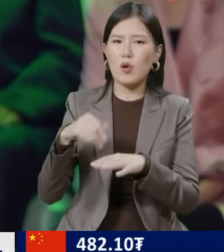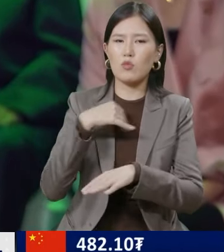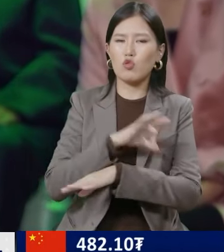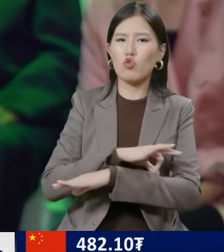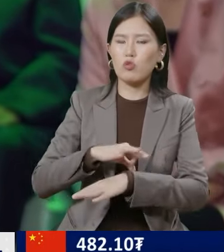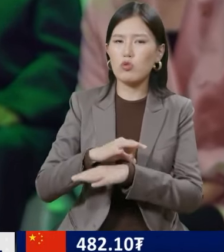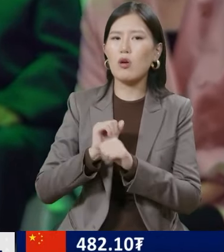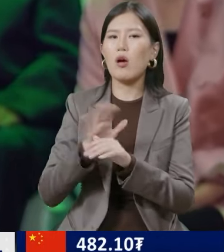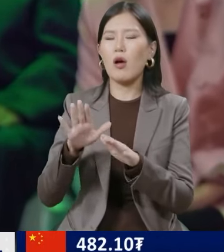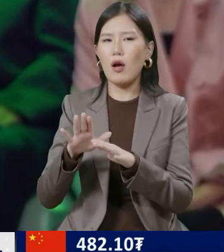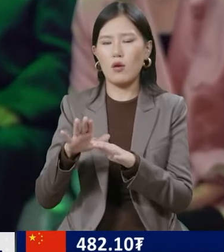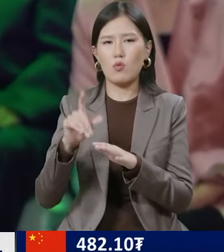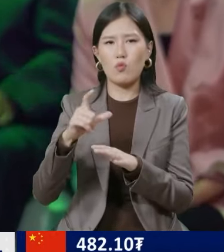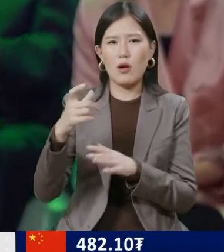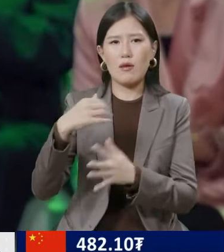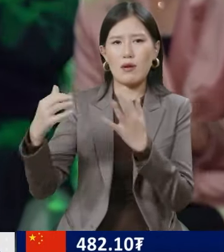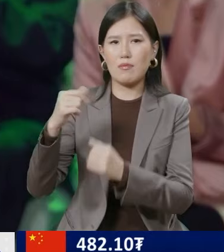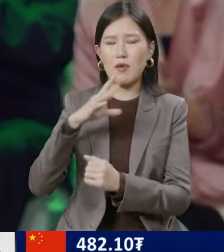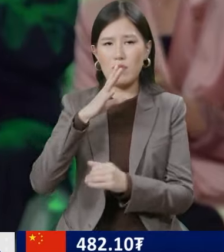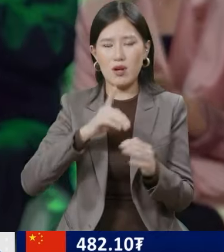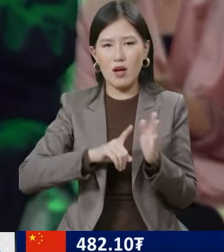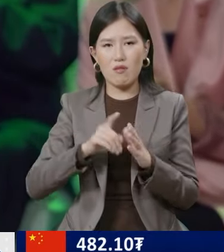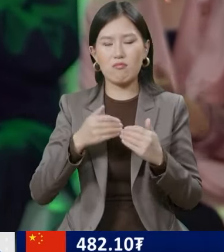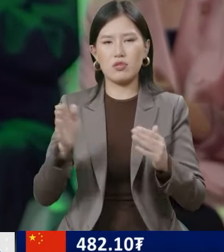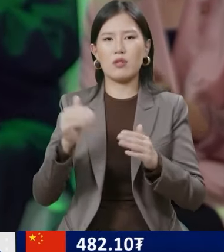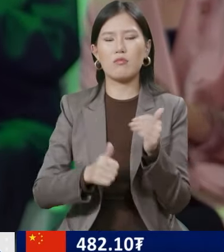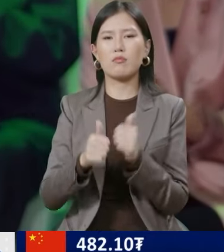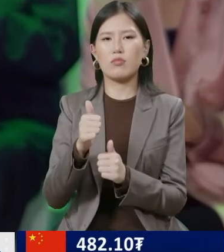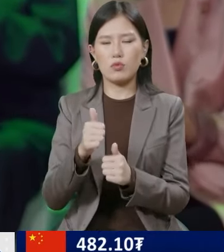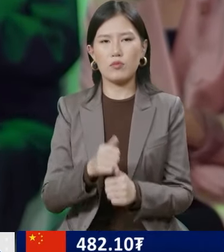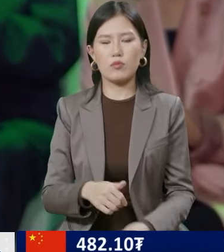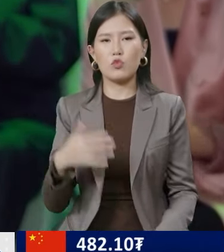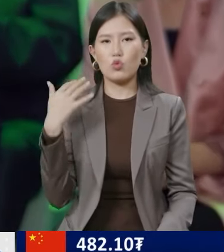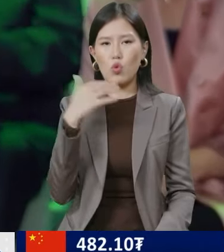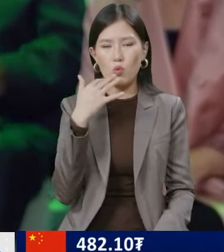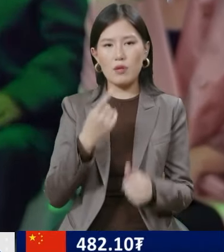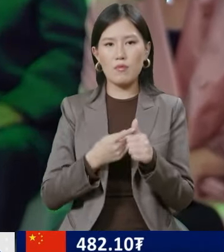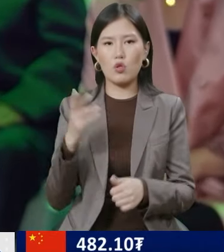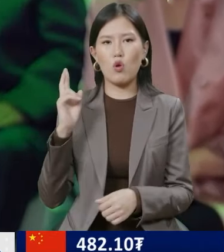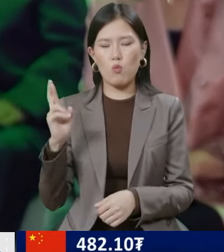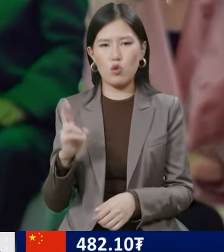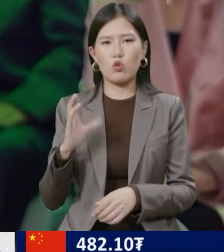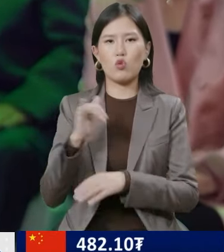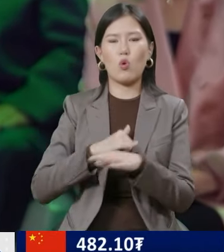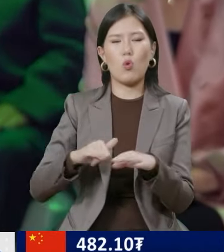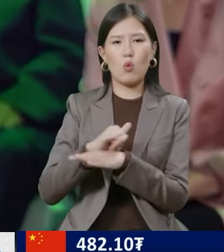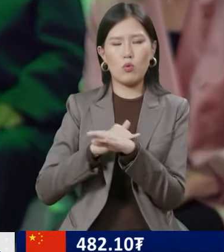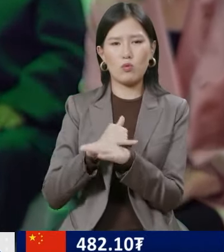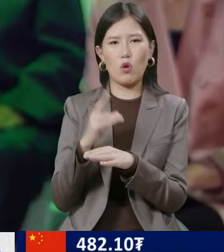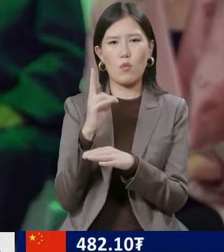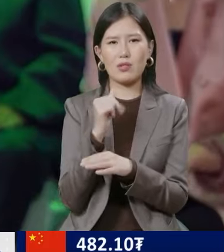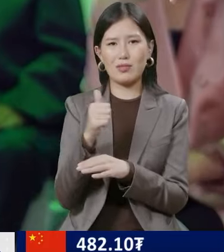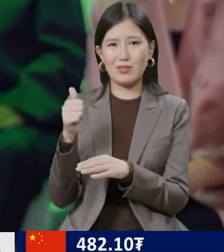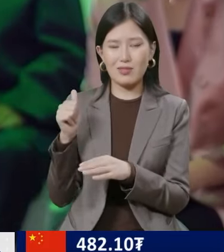төсөл амжилттай гараанаасаа гарсан. Зөвлөгөө үйлчилгээний тендерт Япон солонгосын тэргүүлэх компаниуд